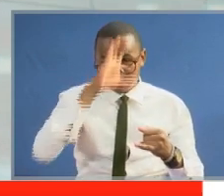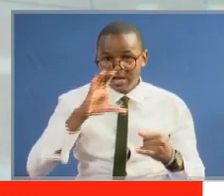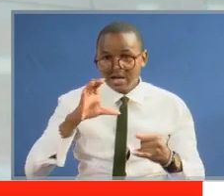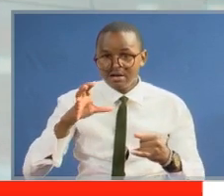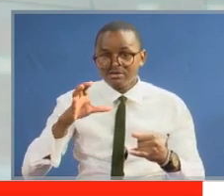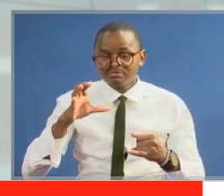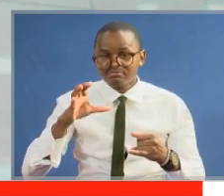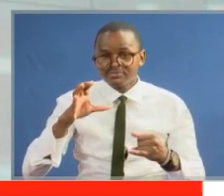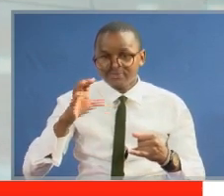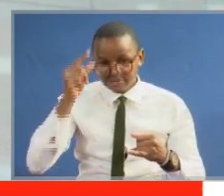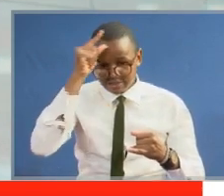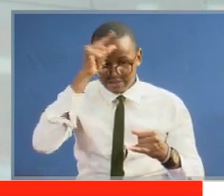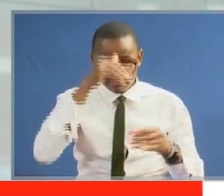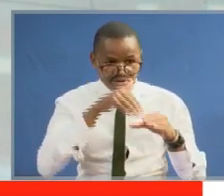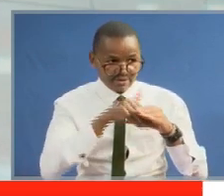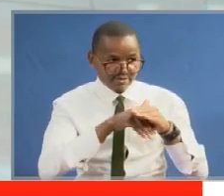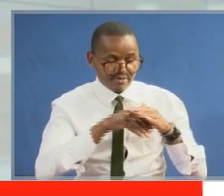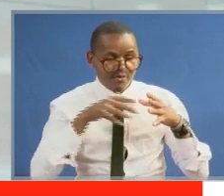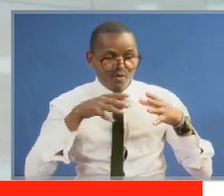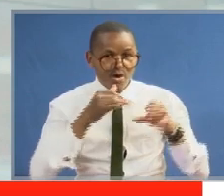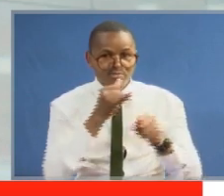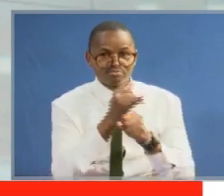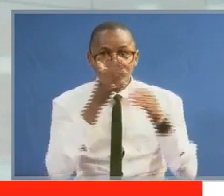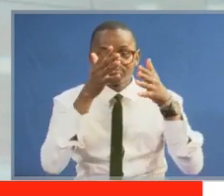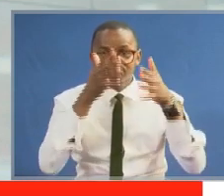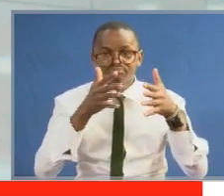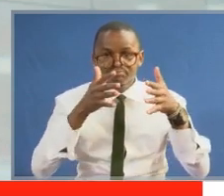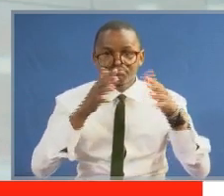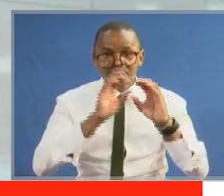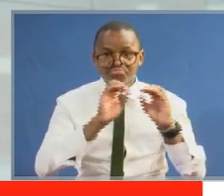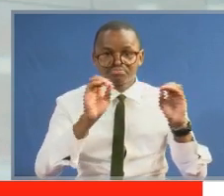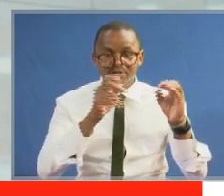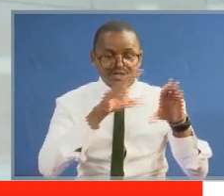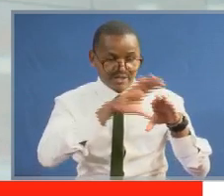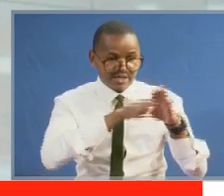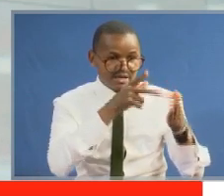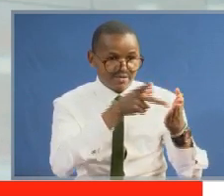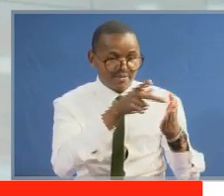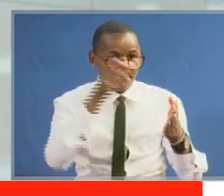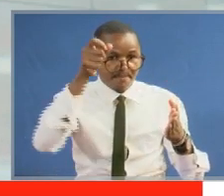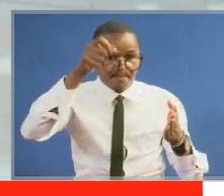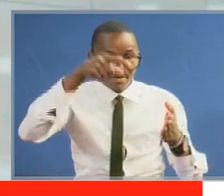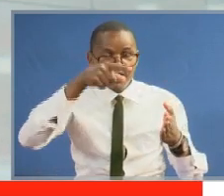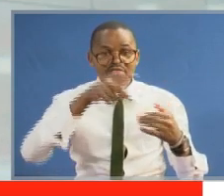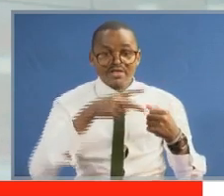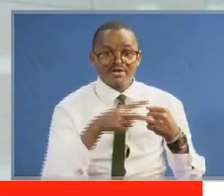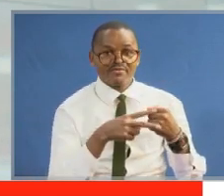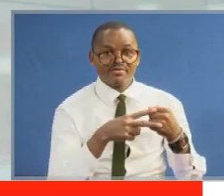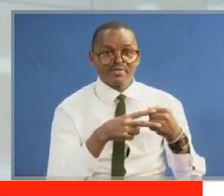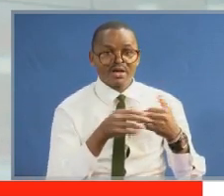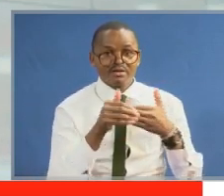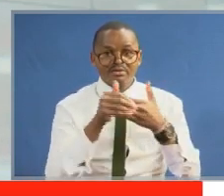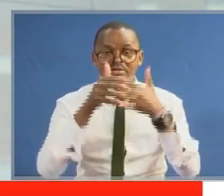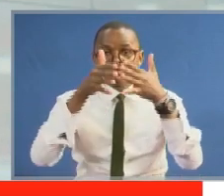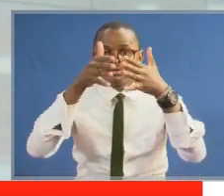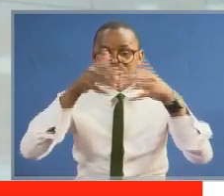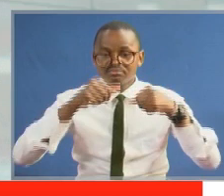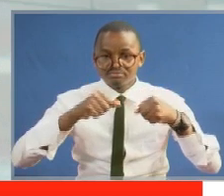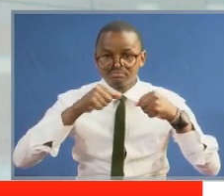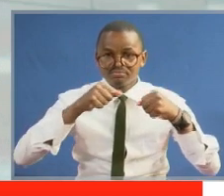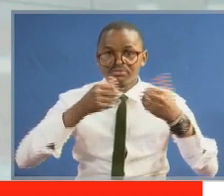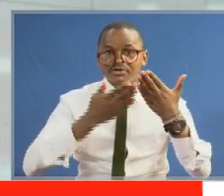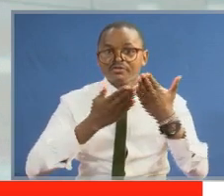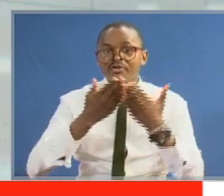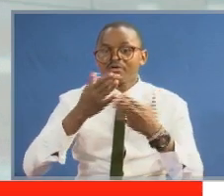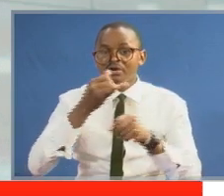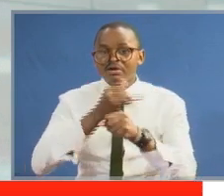hiyo umepinga madai ya kuwa baadhi ya wafanyikazi wa kaunti kuwa hawajapokea mshahara wa mwezi Julai. Wakiongozwa na afisa anayesimamia huduma